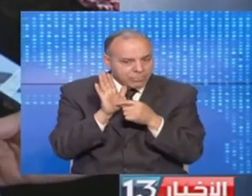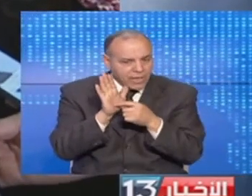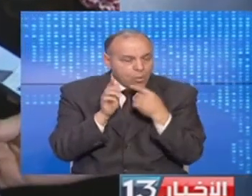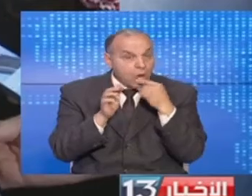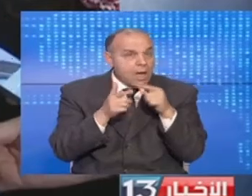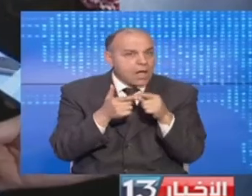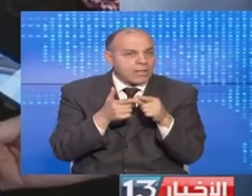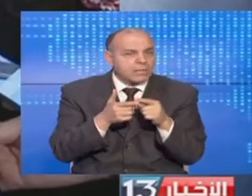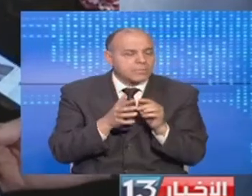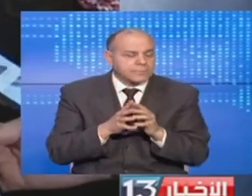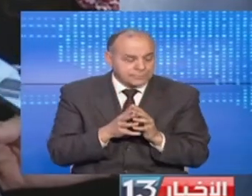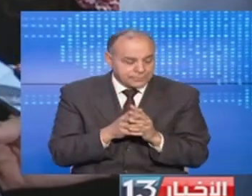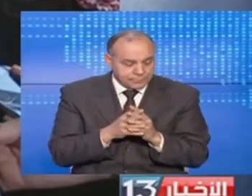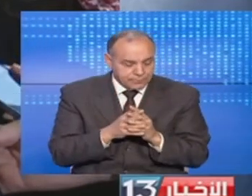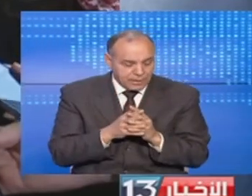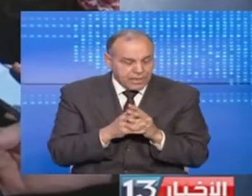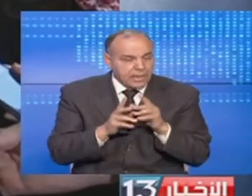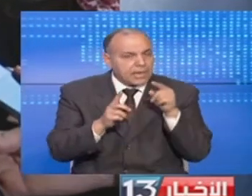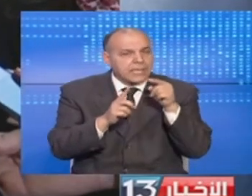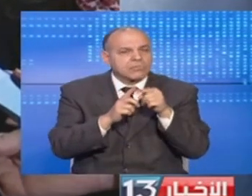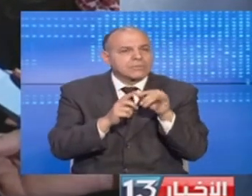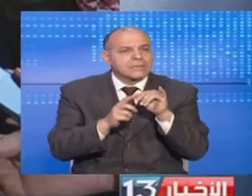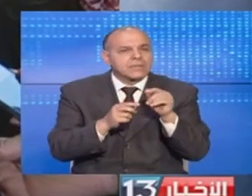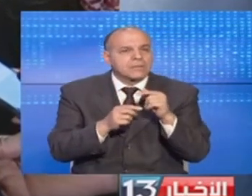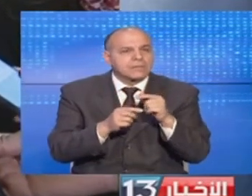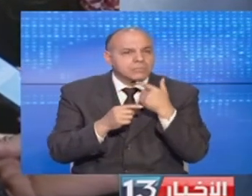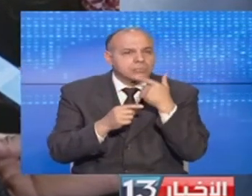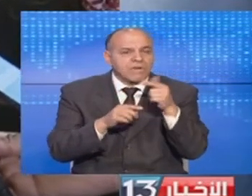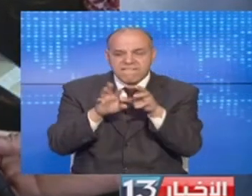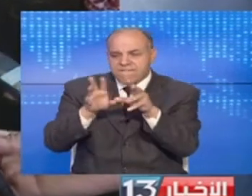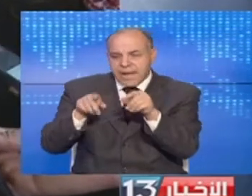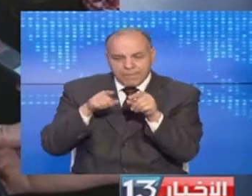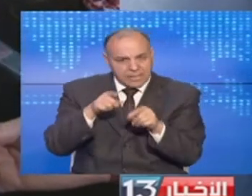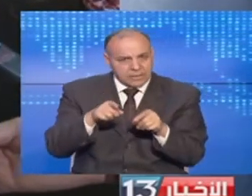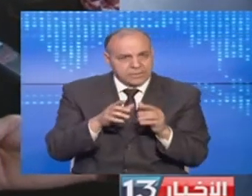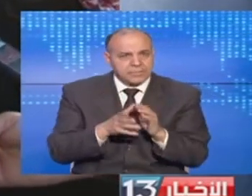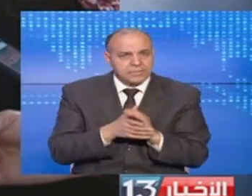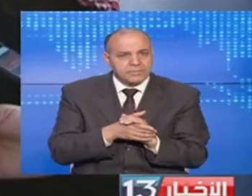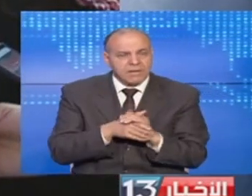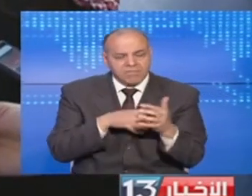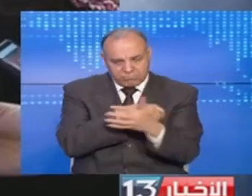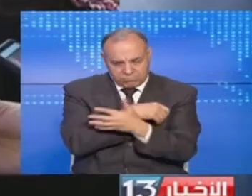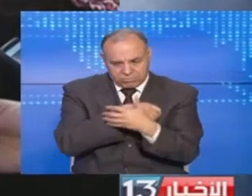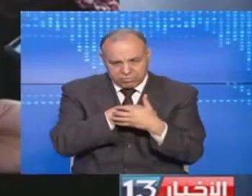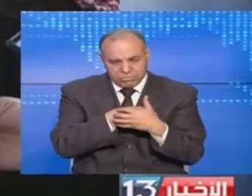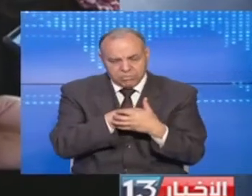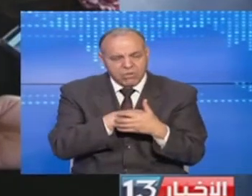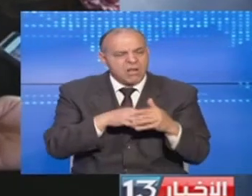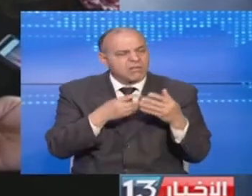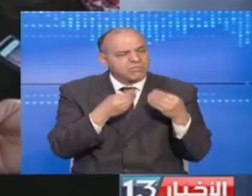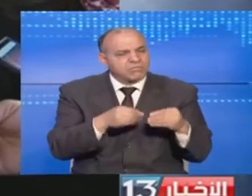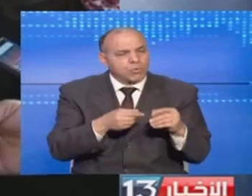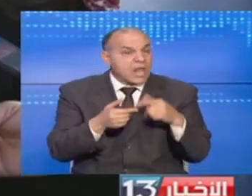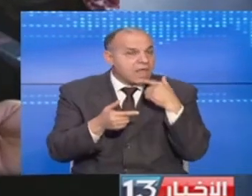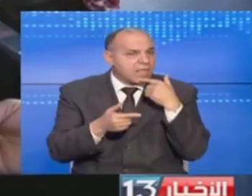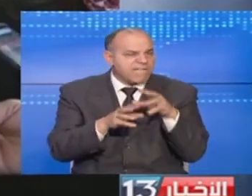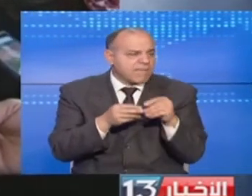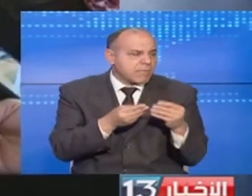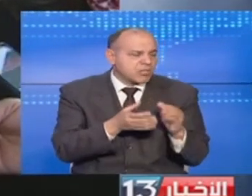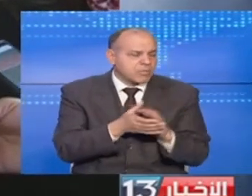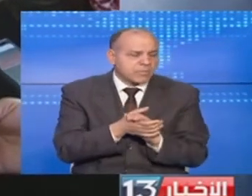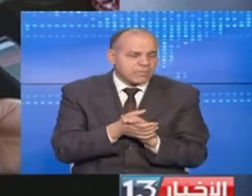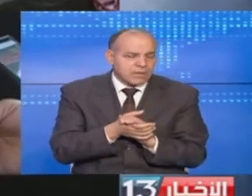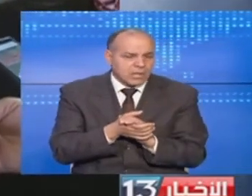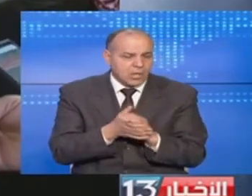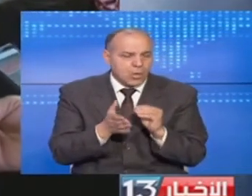يعني اه نتوجه نتوجه للعائلات الفقيره والهشه واه ال